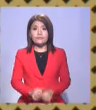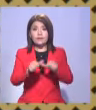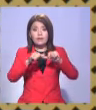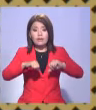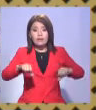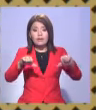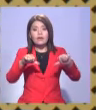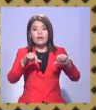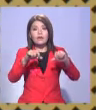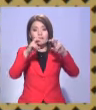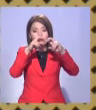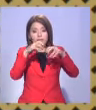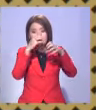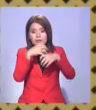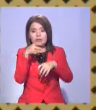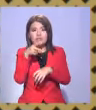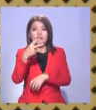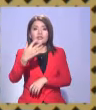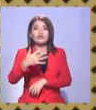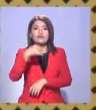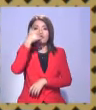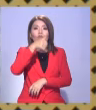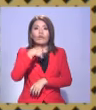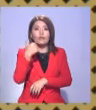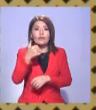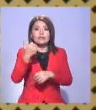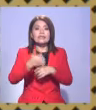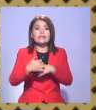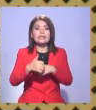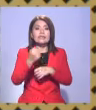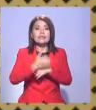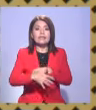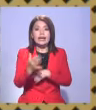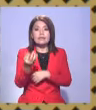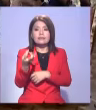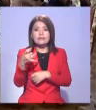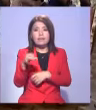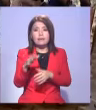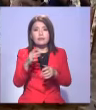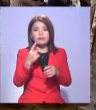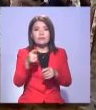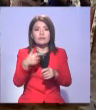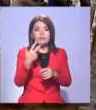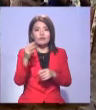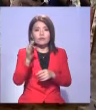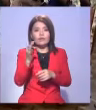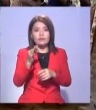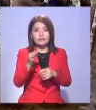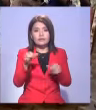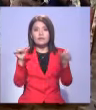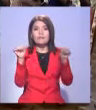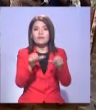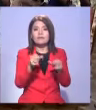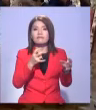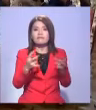бағалауы бойынша 2050 жылға қарай Орталық Азиядағы қуаңшылық жылына жалпы ішкі өнімнің 1,13% мөлшерінде зиян